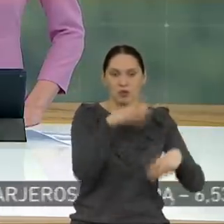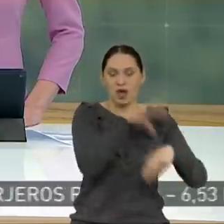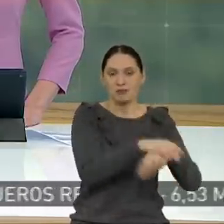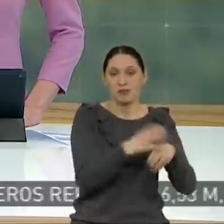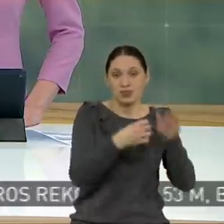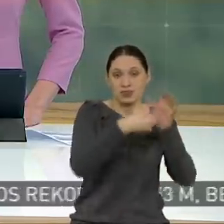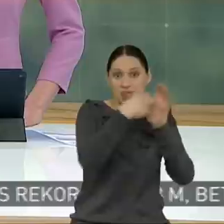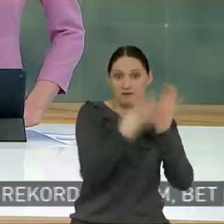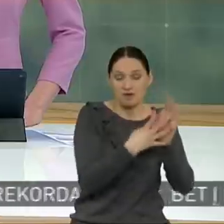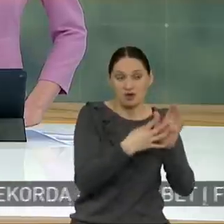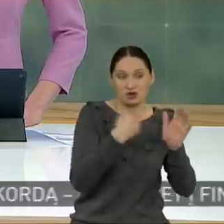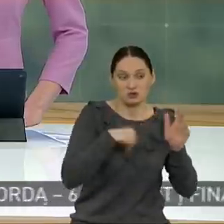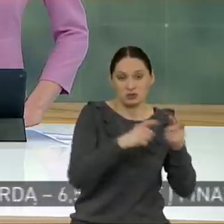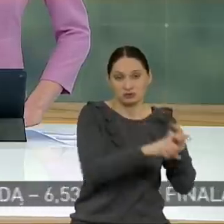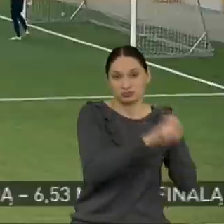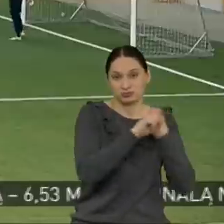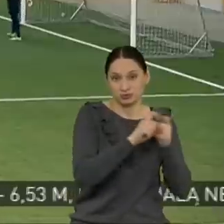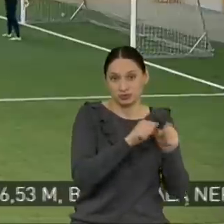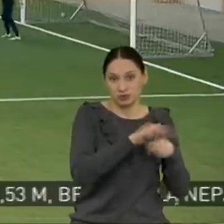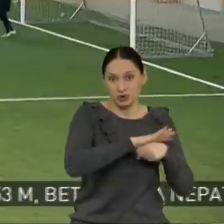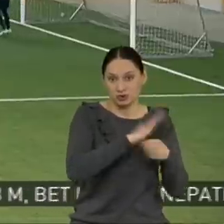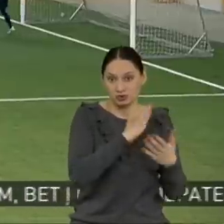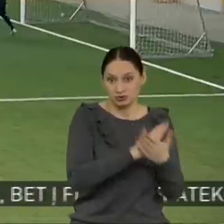19 infekcijos atvejų.